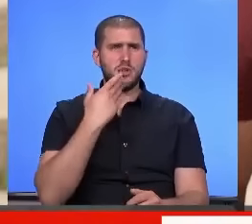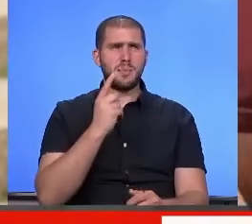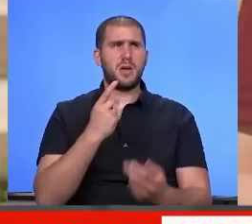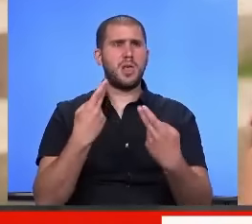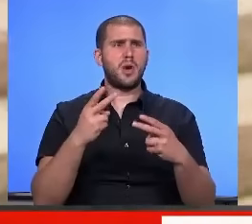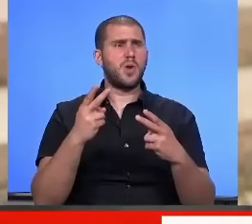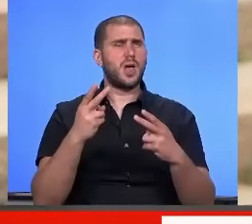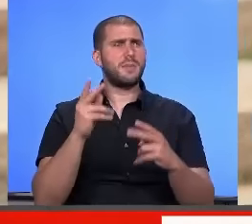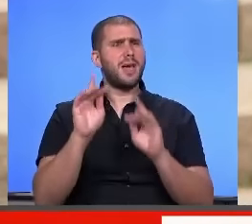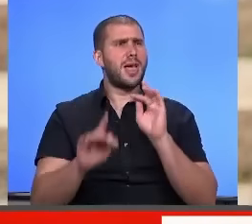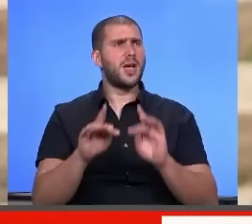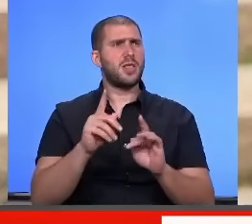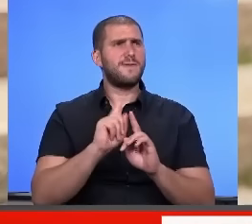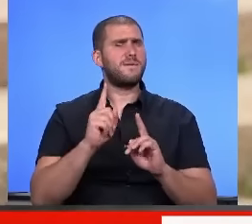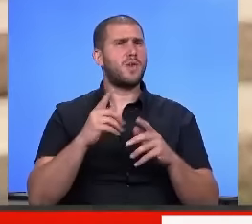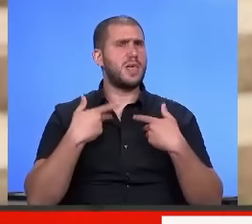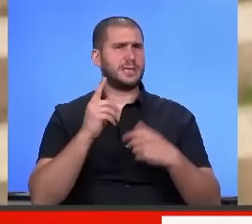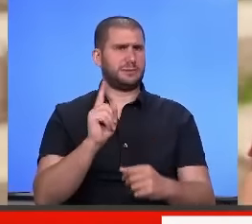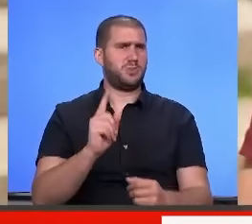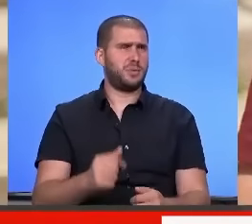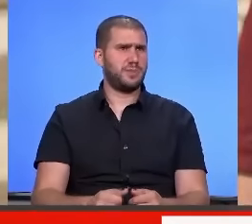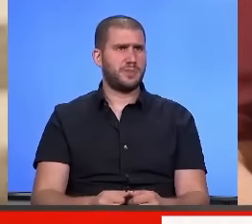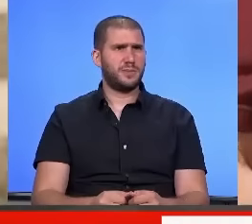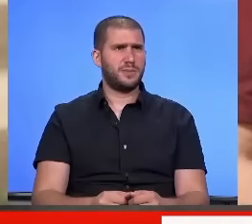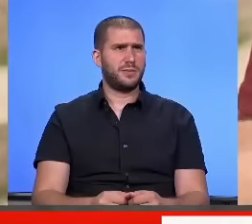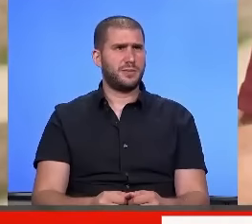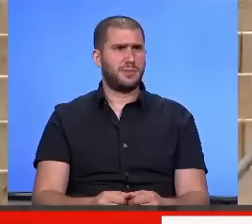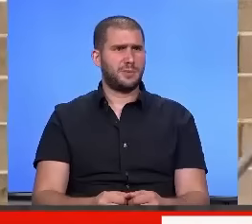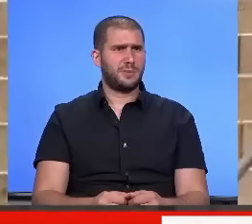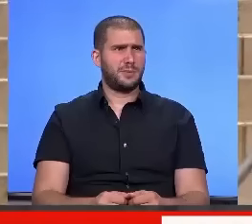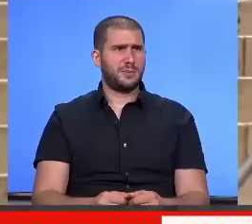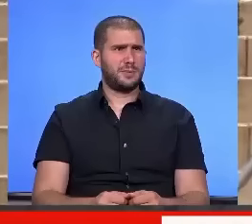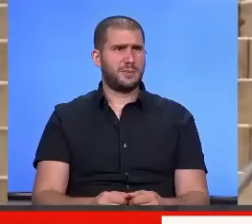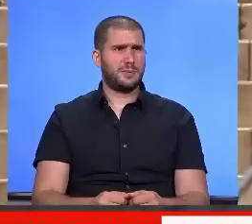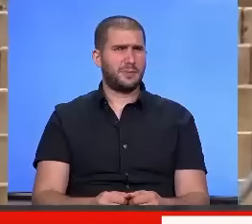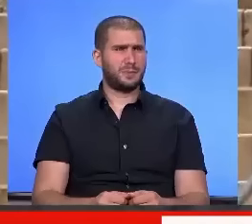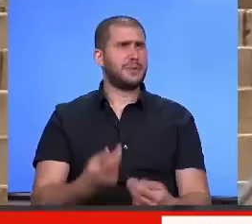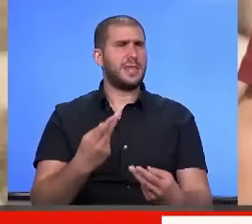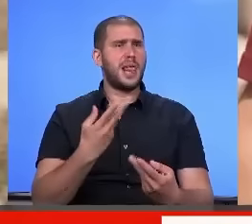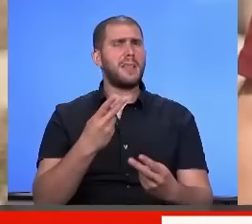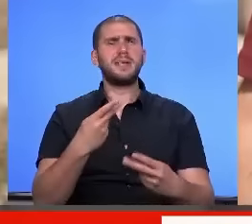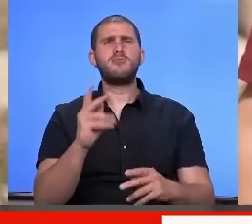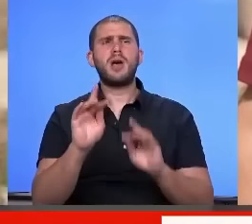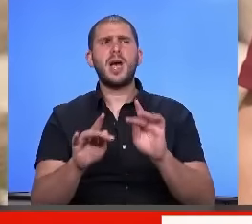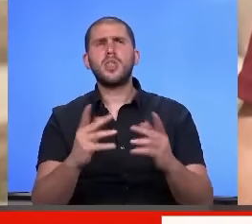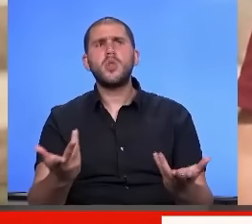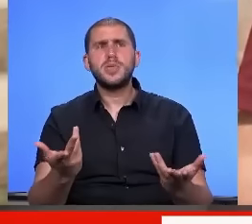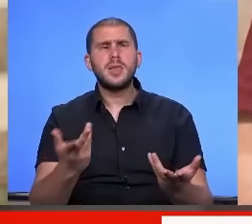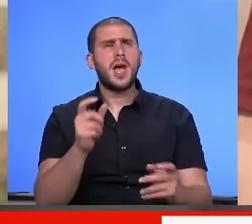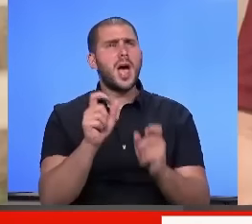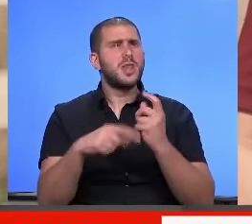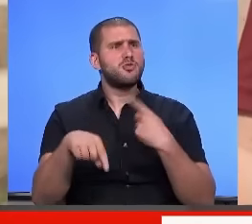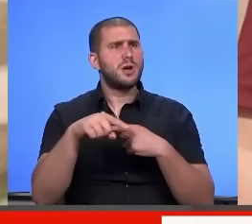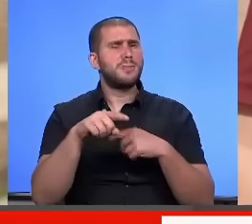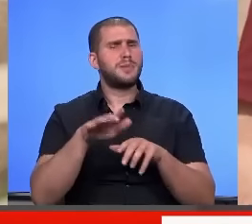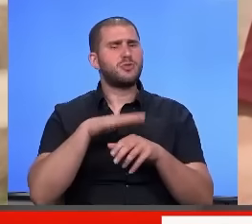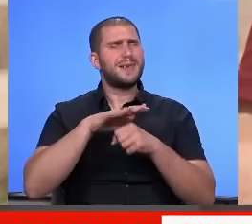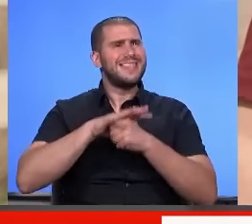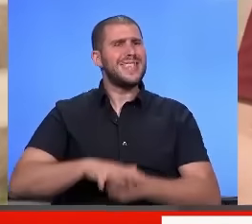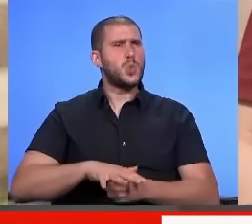المقدسي ما بيقدر يندد وما بيقدر يفرح وما بنقدر نندد. ليش؟ لأنه إنسان